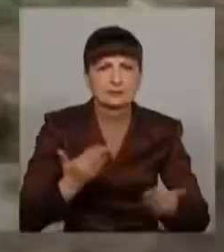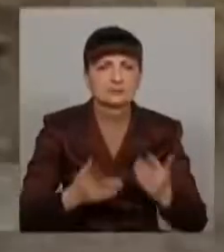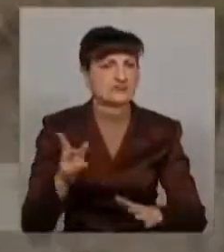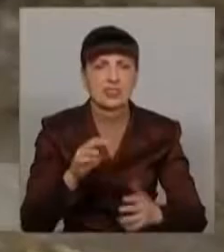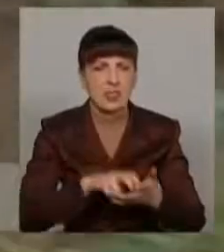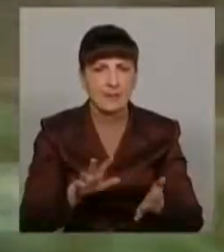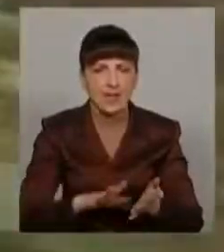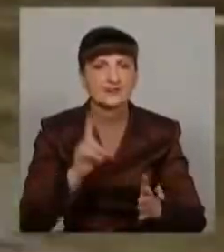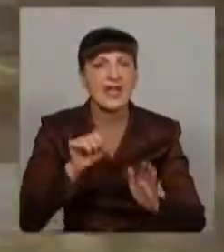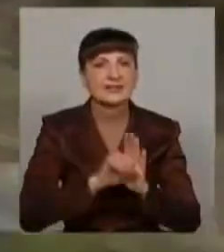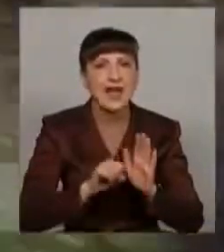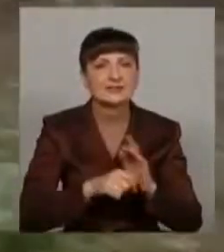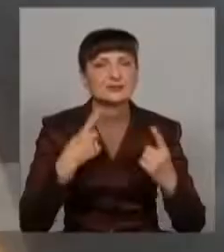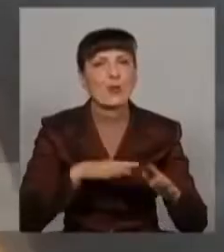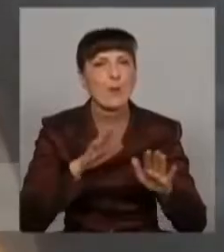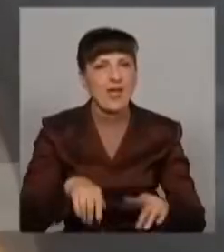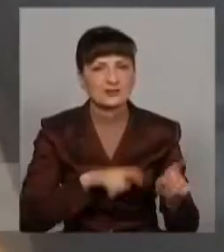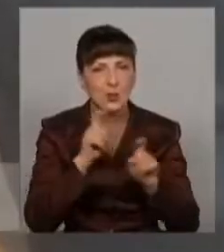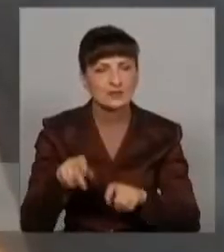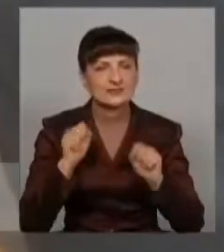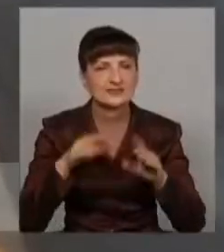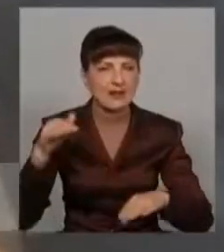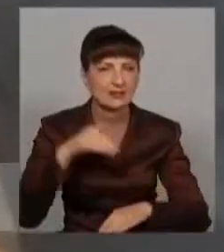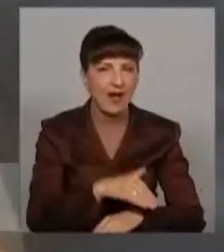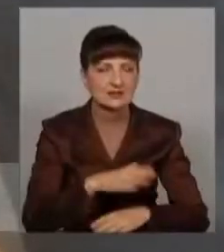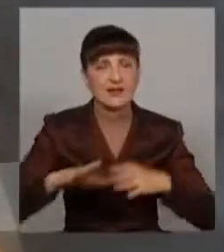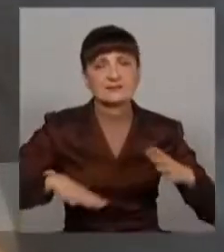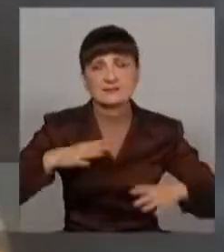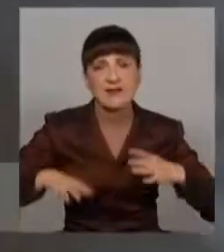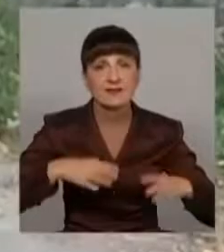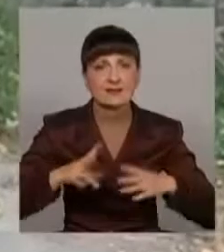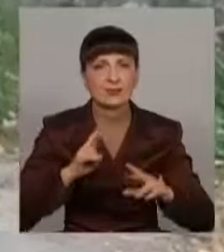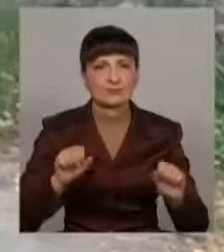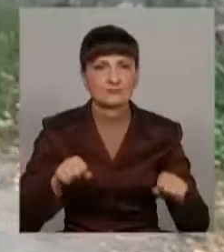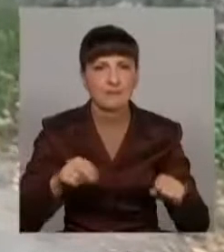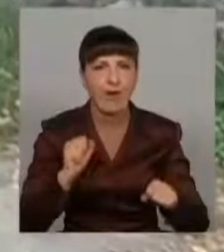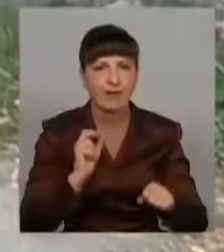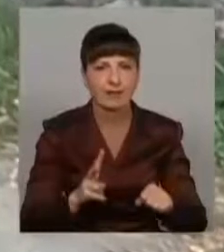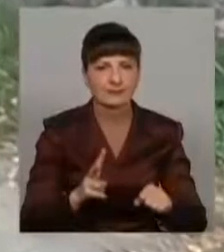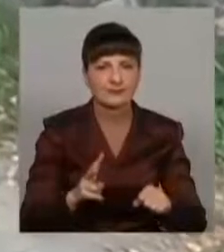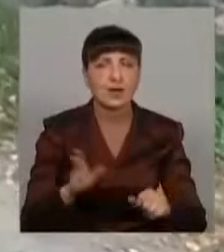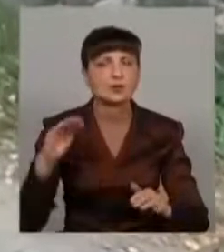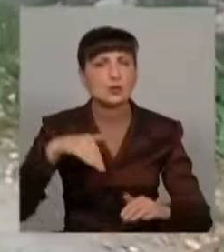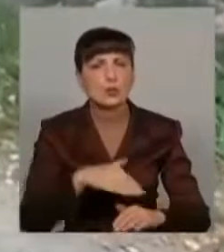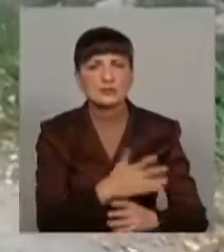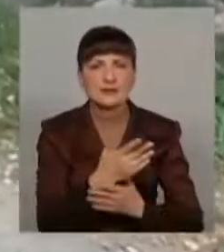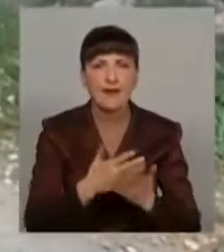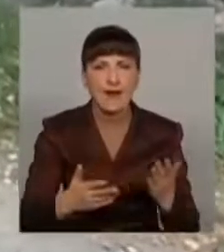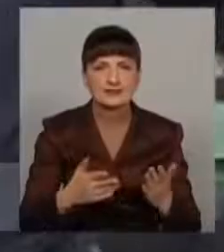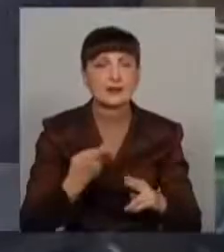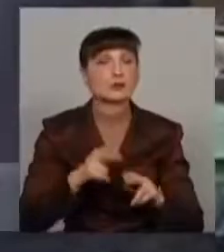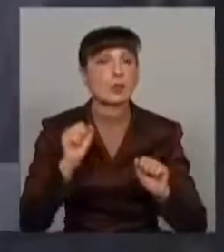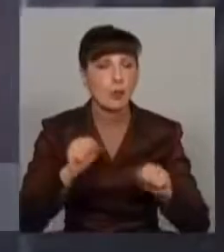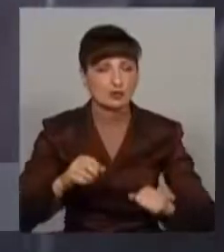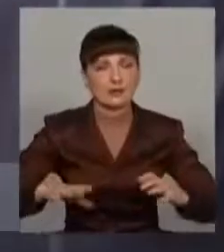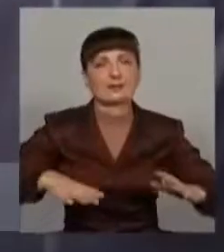спортсмены перебираются на памп-треки – специальные трассы, где отрабатывают технику владения байком. Трассы состоят из спусков и контруклонов, на которых можно